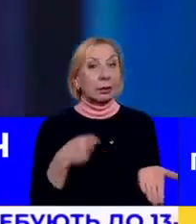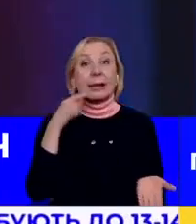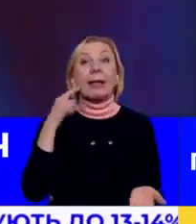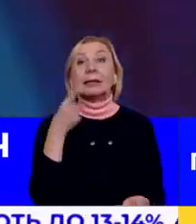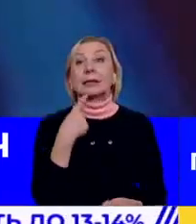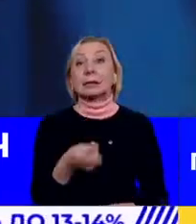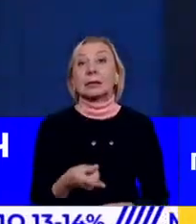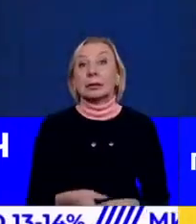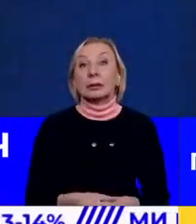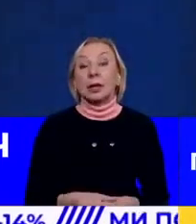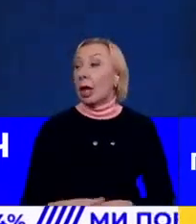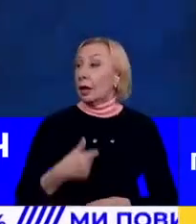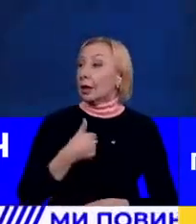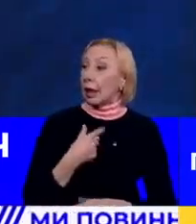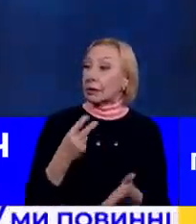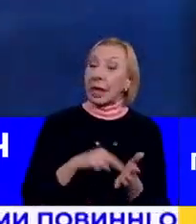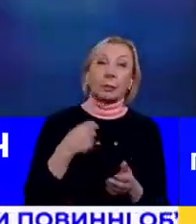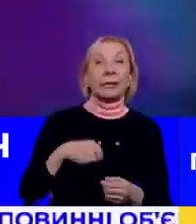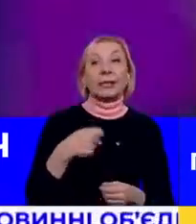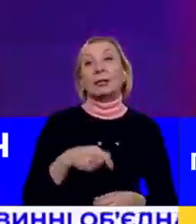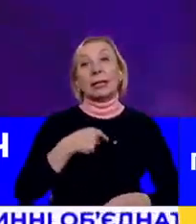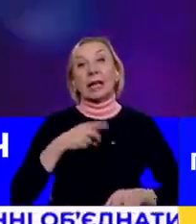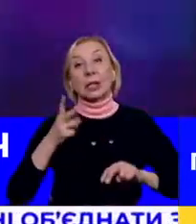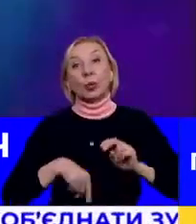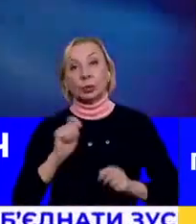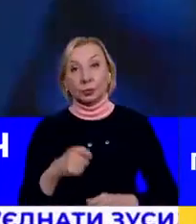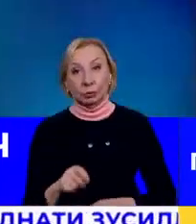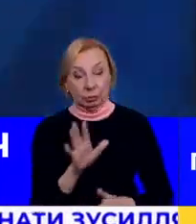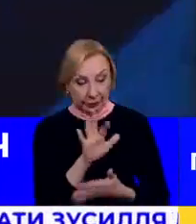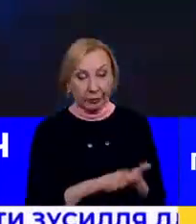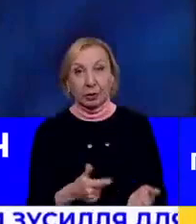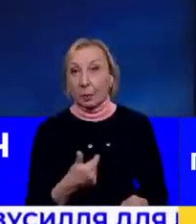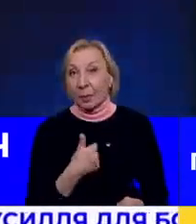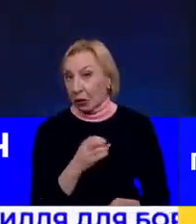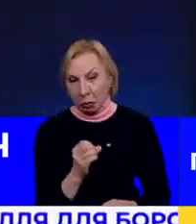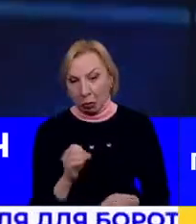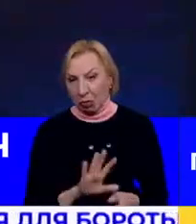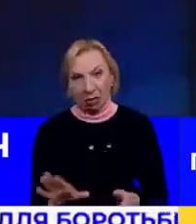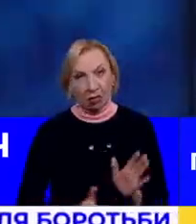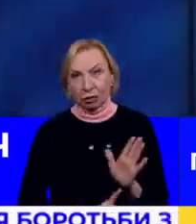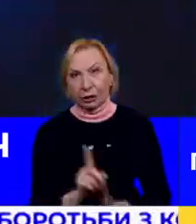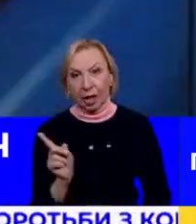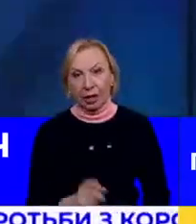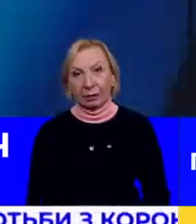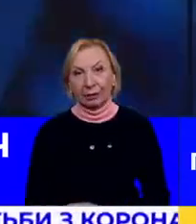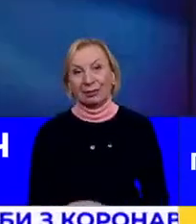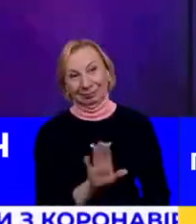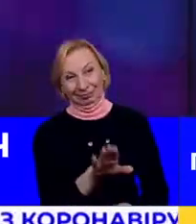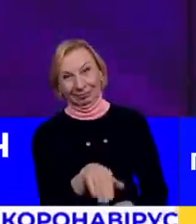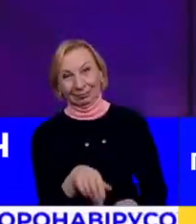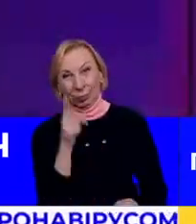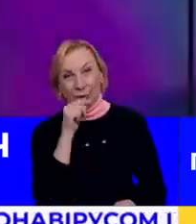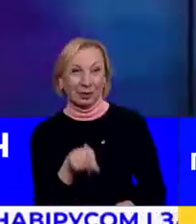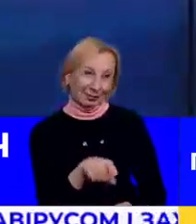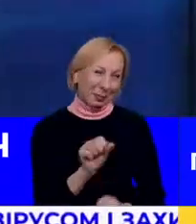ее не начинали, эту войну. Нельзя с Путиным договориться, увидев в глаза мир, и сказать, Владимир Владимирович, не могли бы вы там как бы там вывести войска? А он скажет,